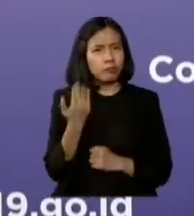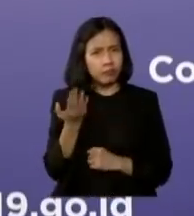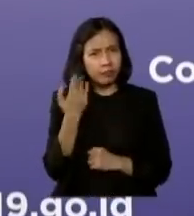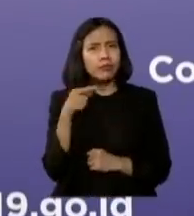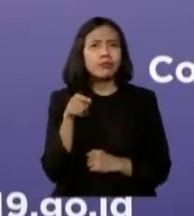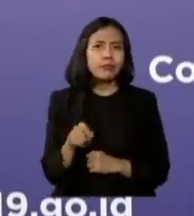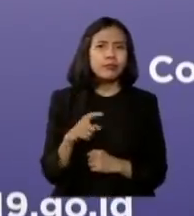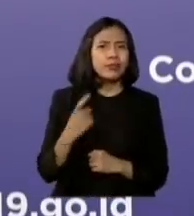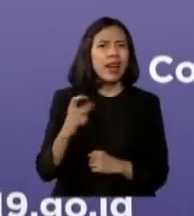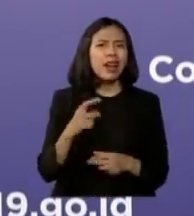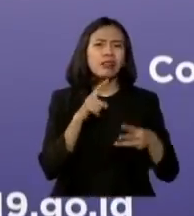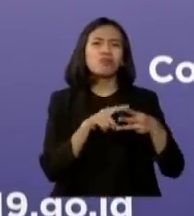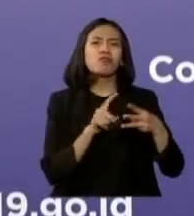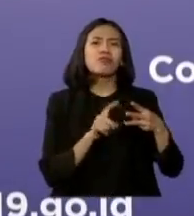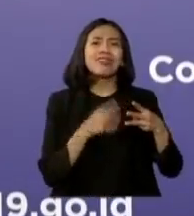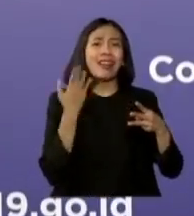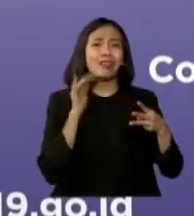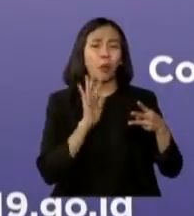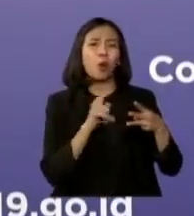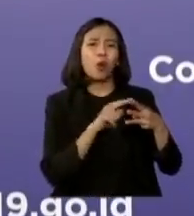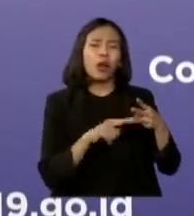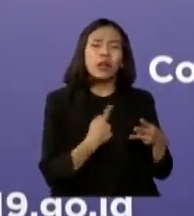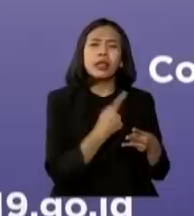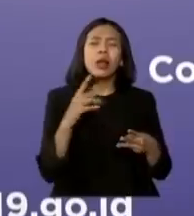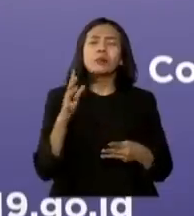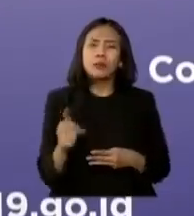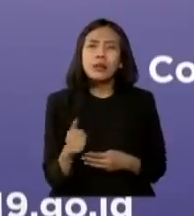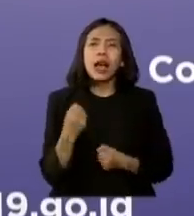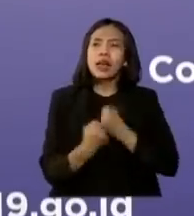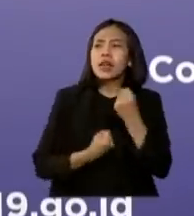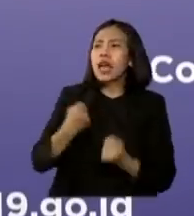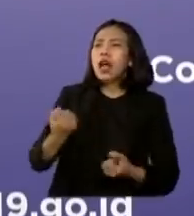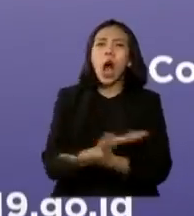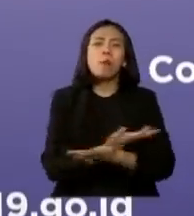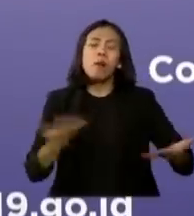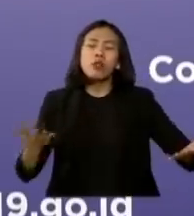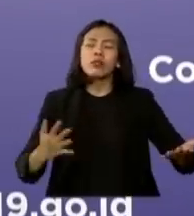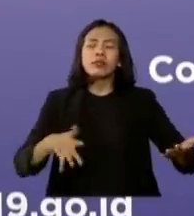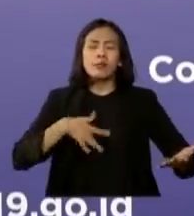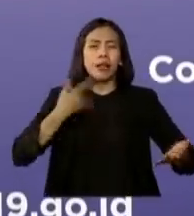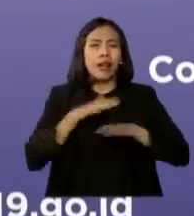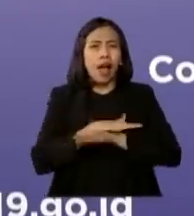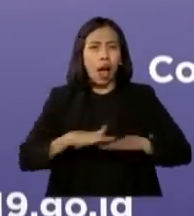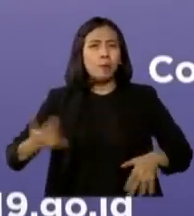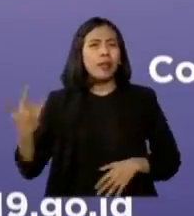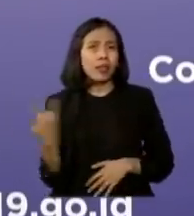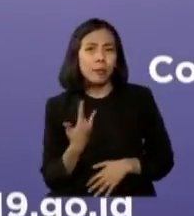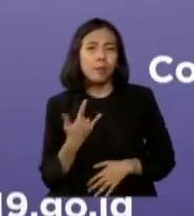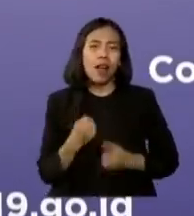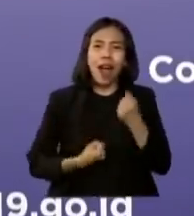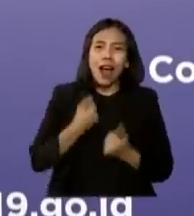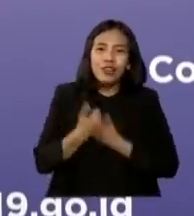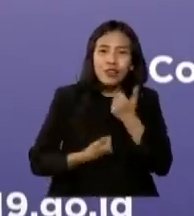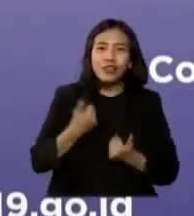hanya dengan cara seperti ini kita bisa menjalankan kegiatan dengan aman dan produktif